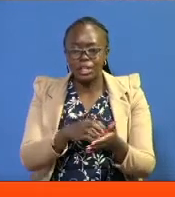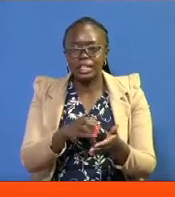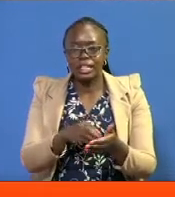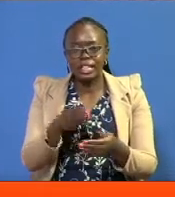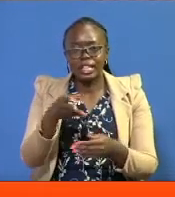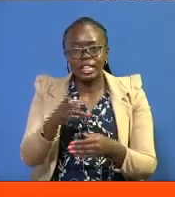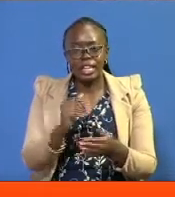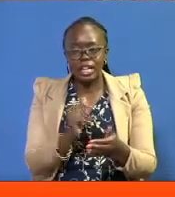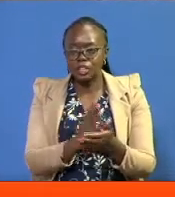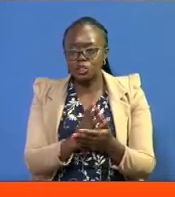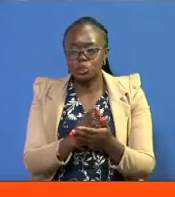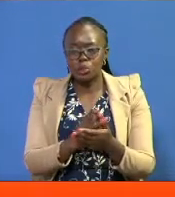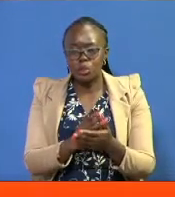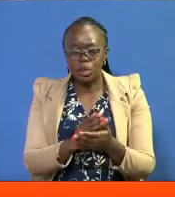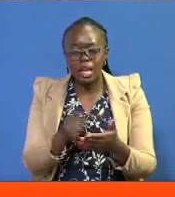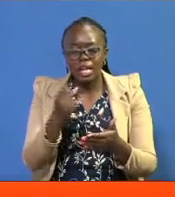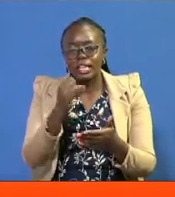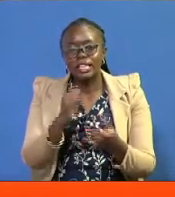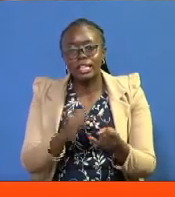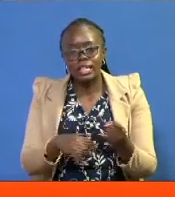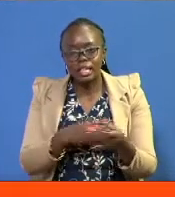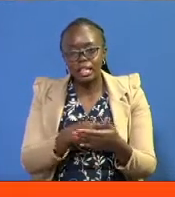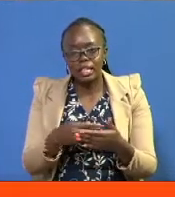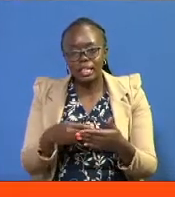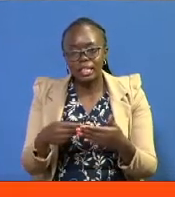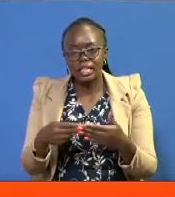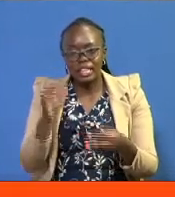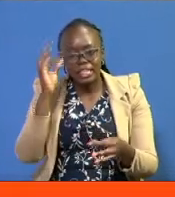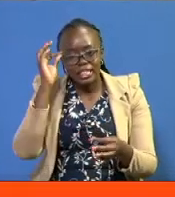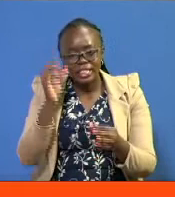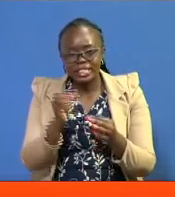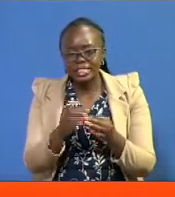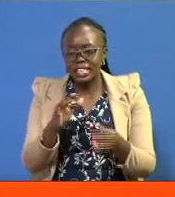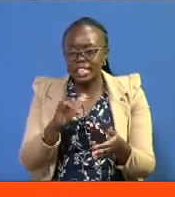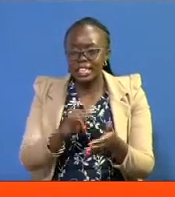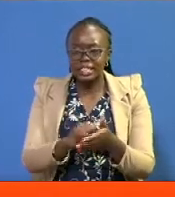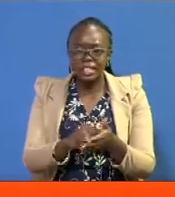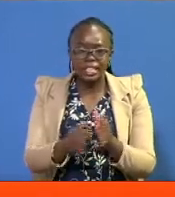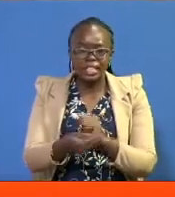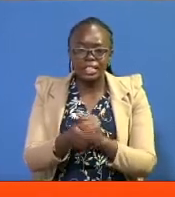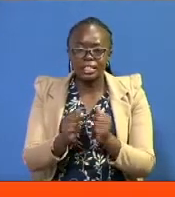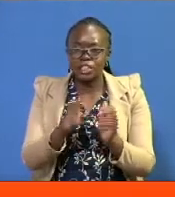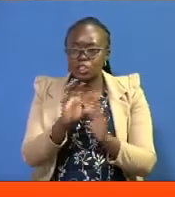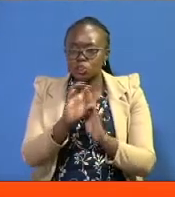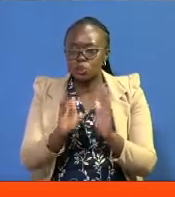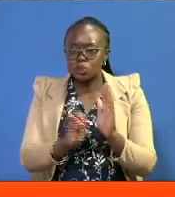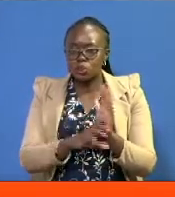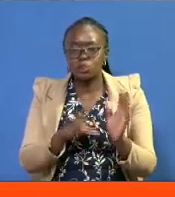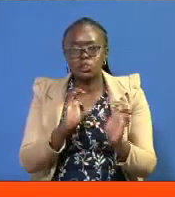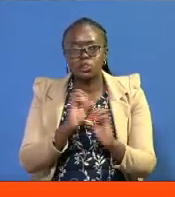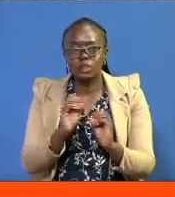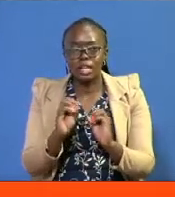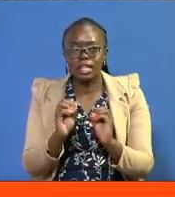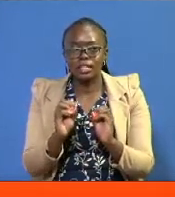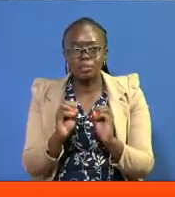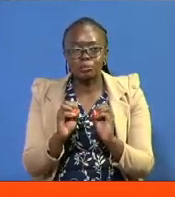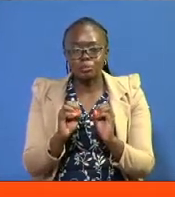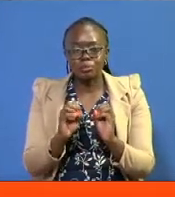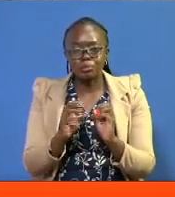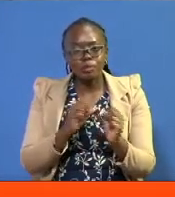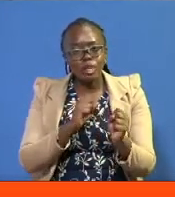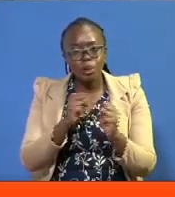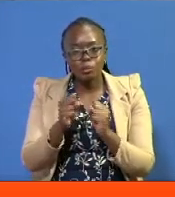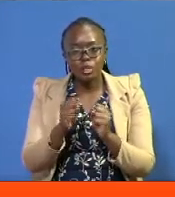rufaa. Wiki jana koti kuu iliamua mswada huo ni kinyume cha katiba. Mvutano